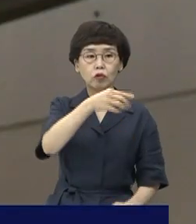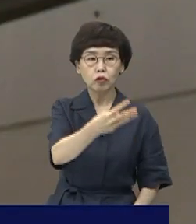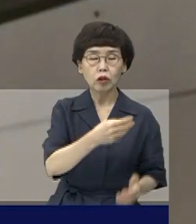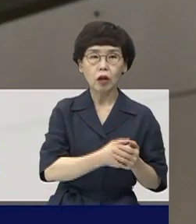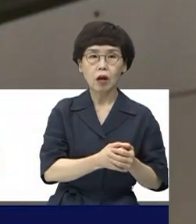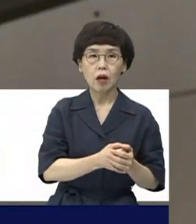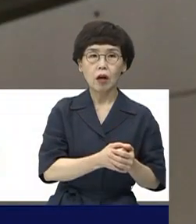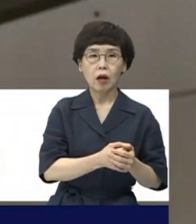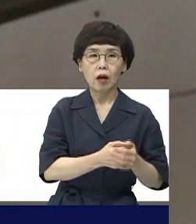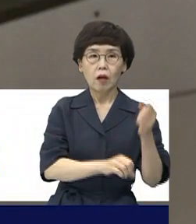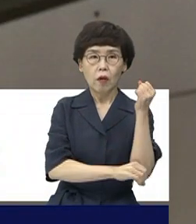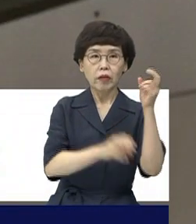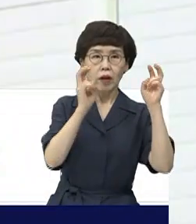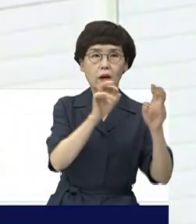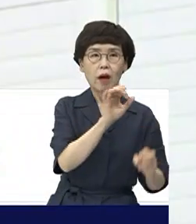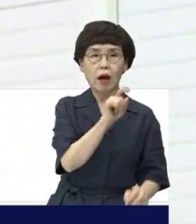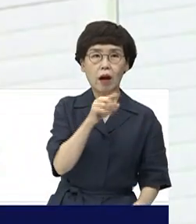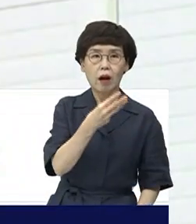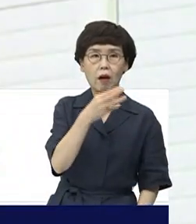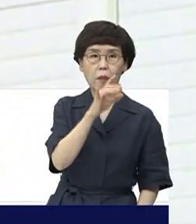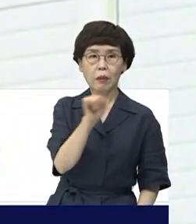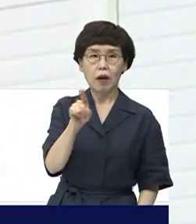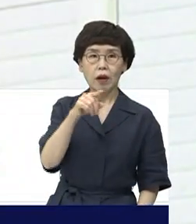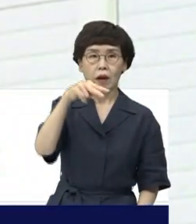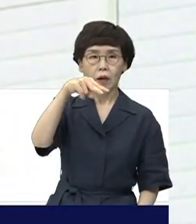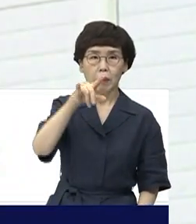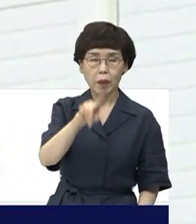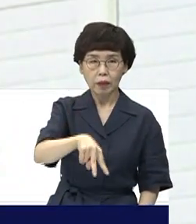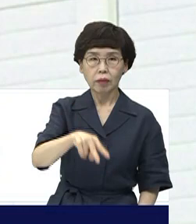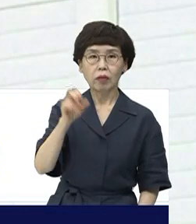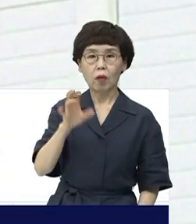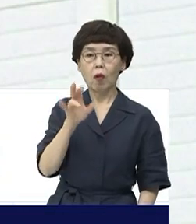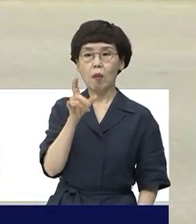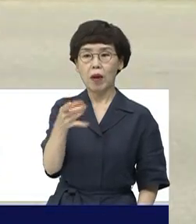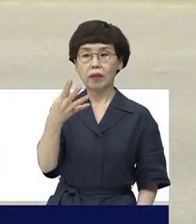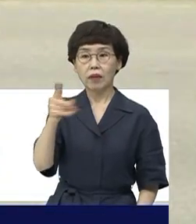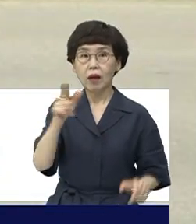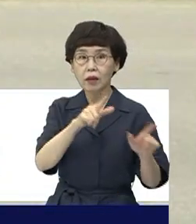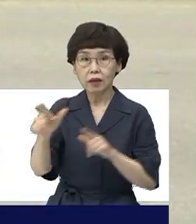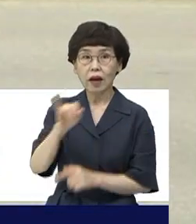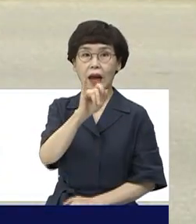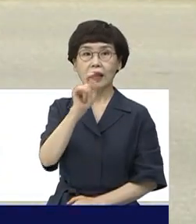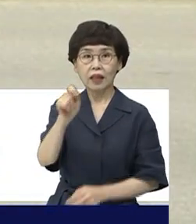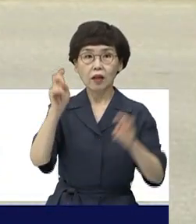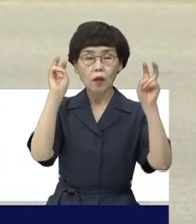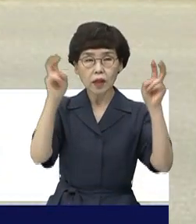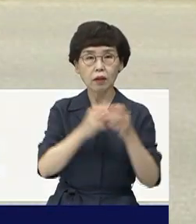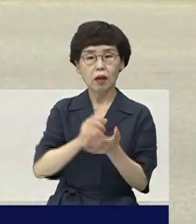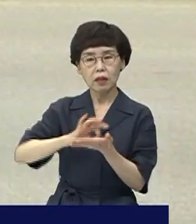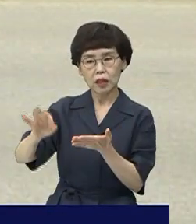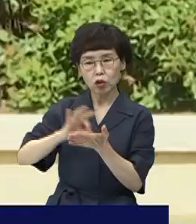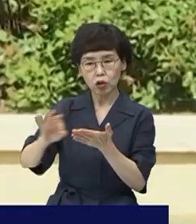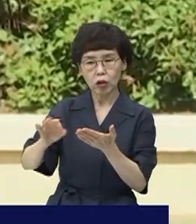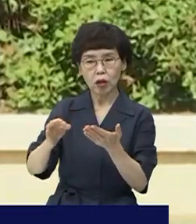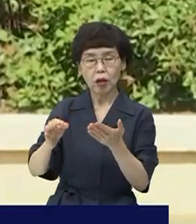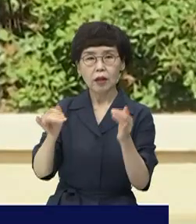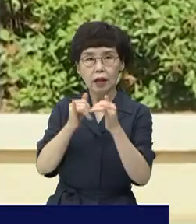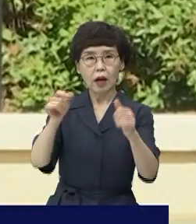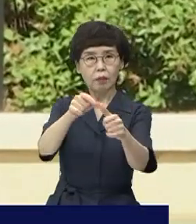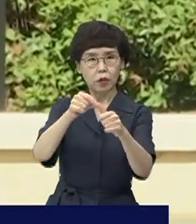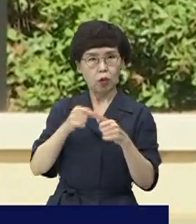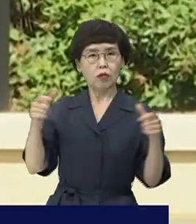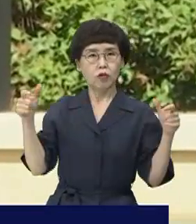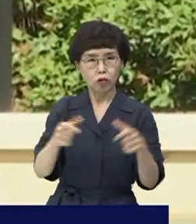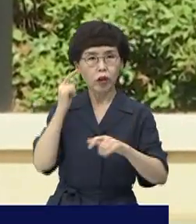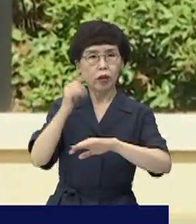모기업 알파벳, 아마존, 페이스북의 모기업 메타 등 주요 IT 기업들도 지출과 채용 축소 방침을 밝힌